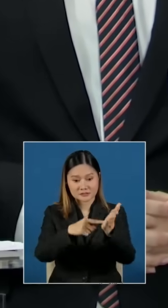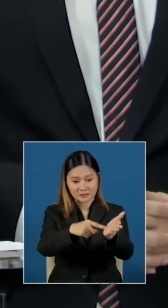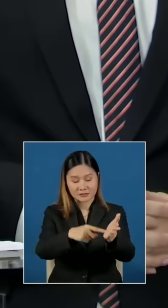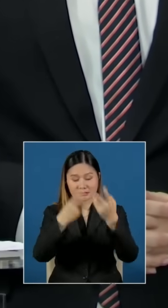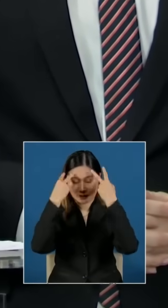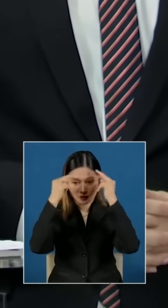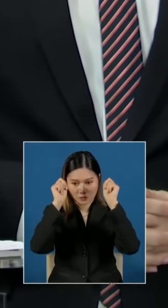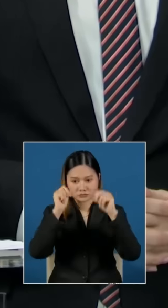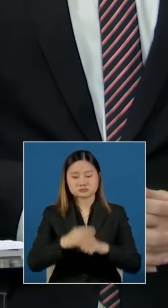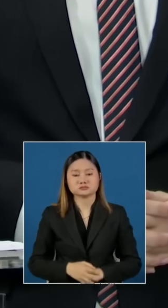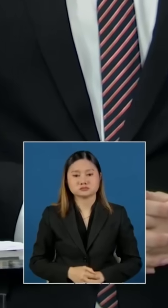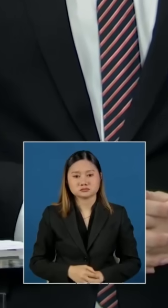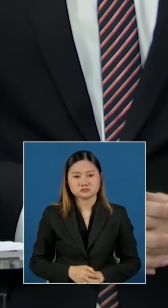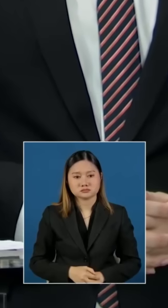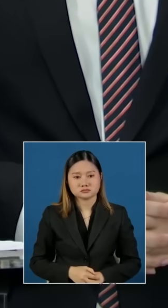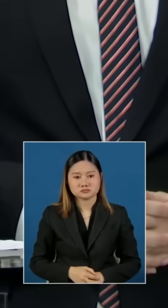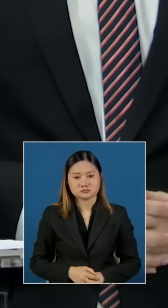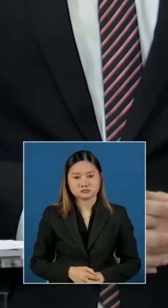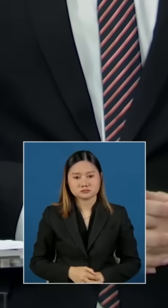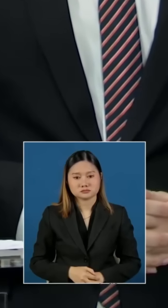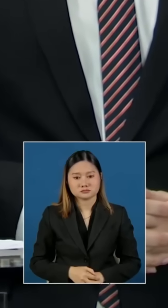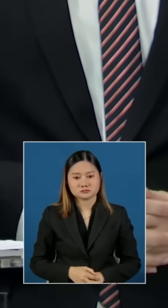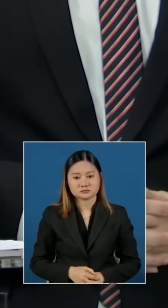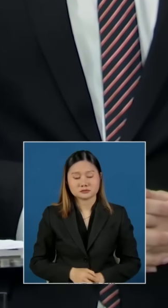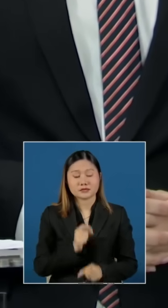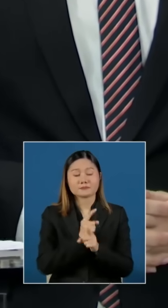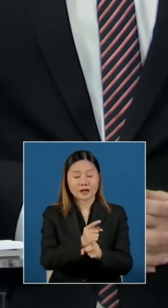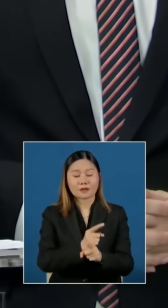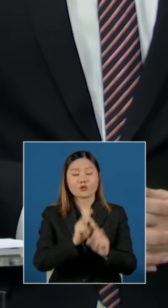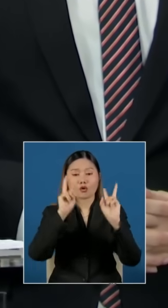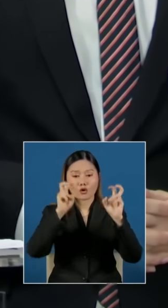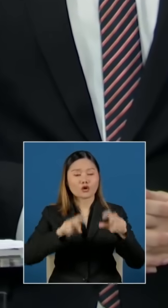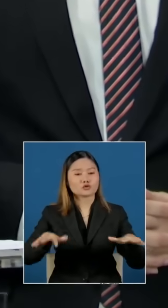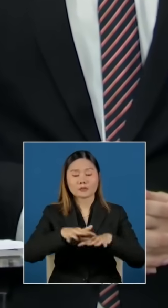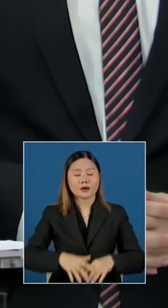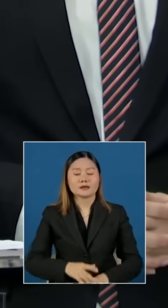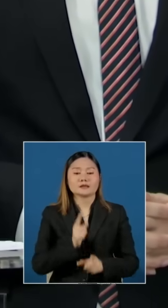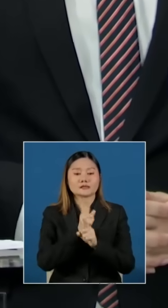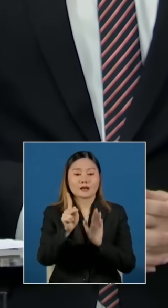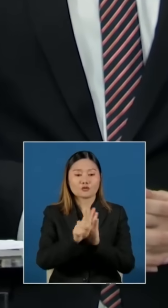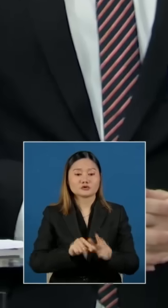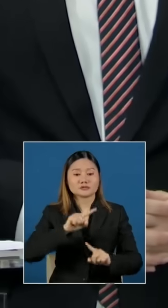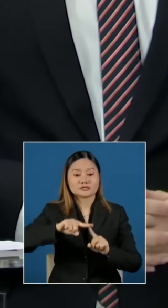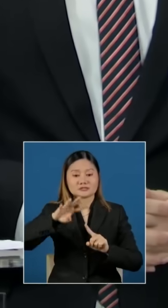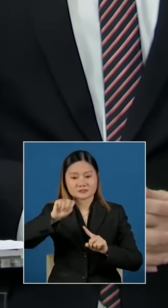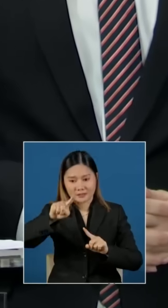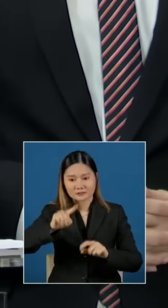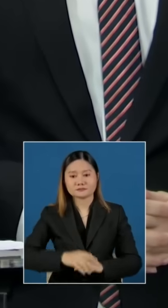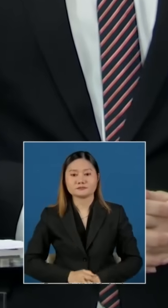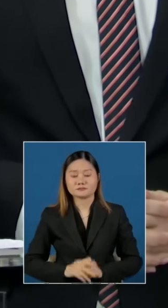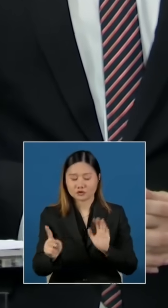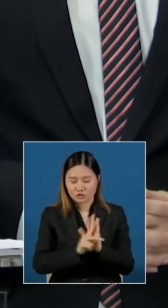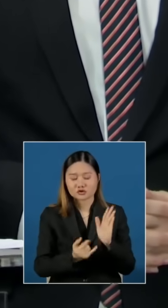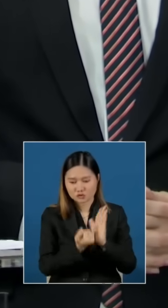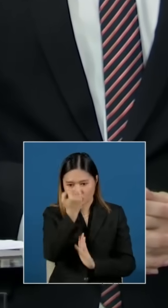ยเป็นไปตามยัตติทั่วไปตามข้อบังคับที่41เนี่ยนะครับเป็นยัตติที่ถูกต้